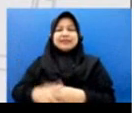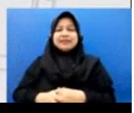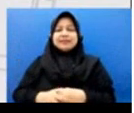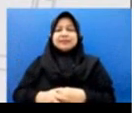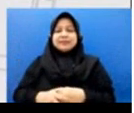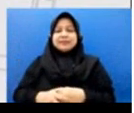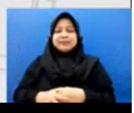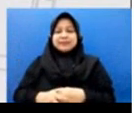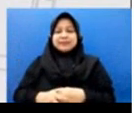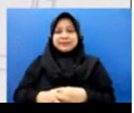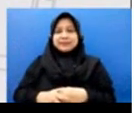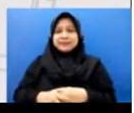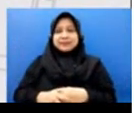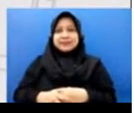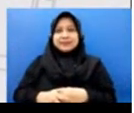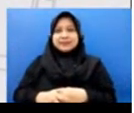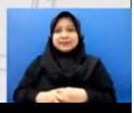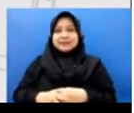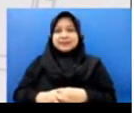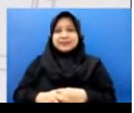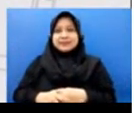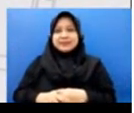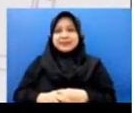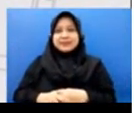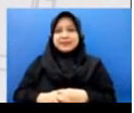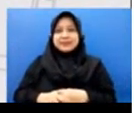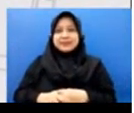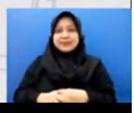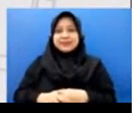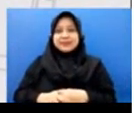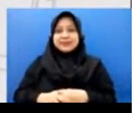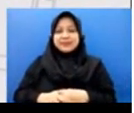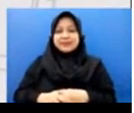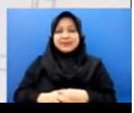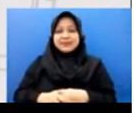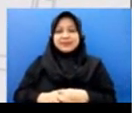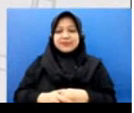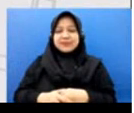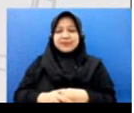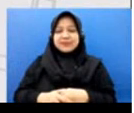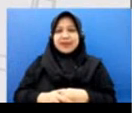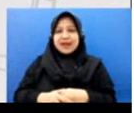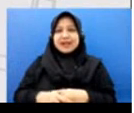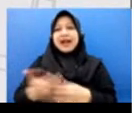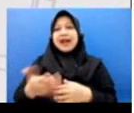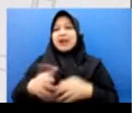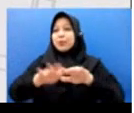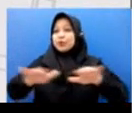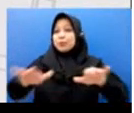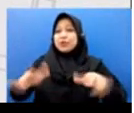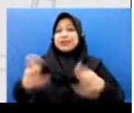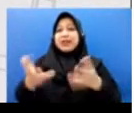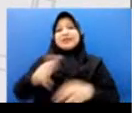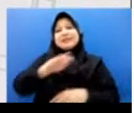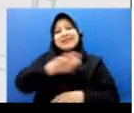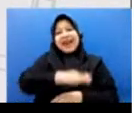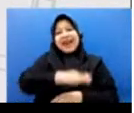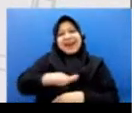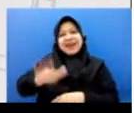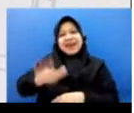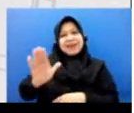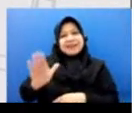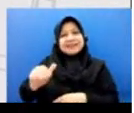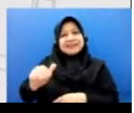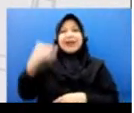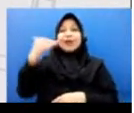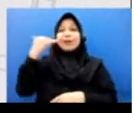Nah, karena murid-murid kita kemungkinan adalah anak, adalah remaja, mari kita gunakan prinsip yang